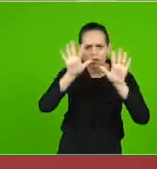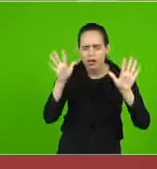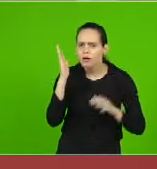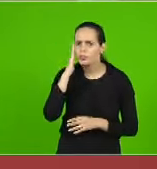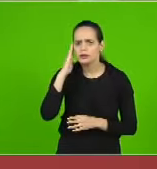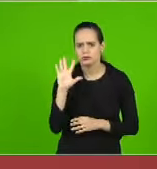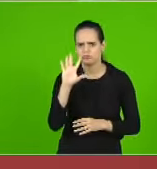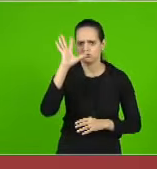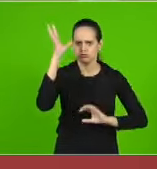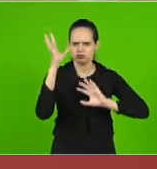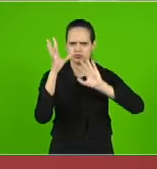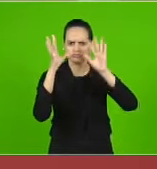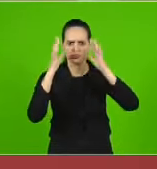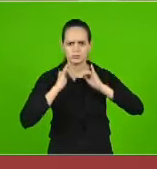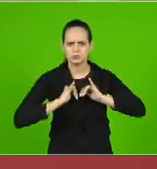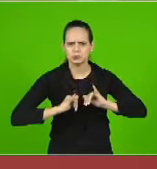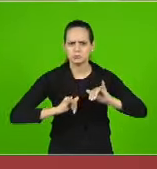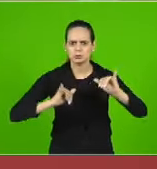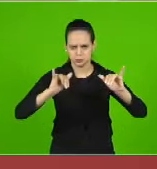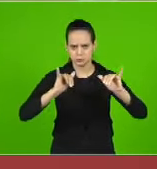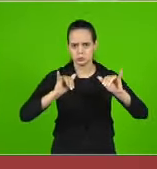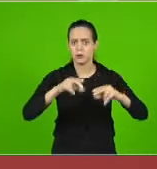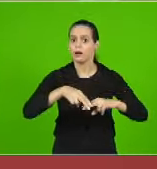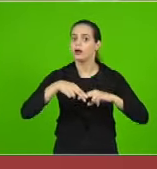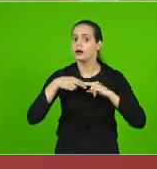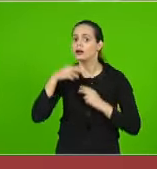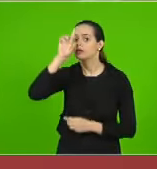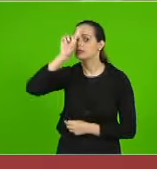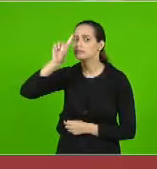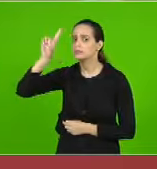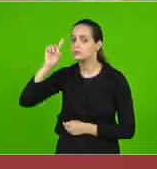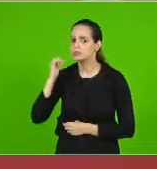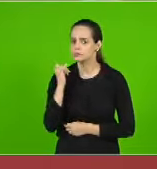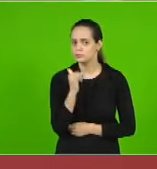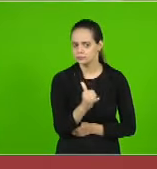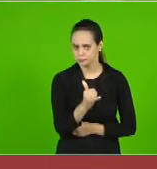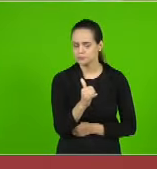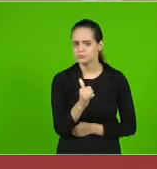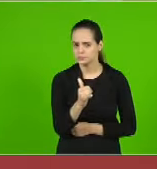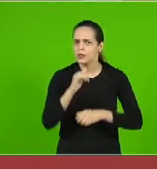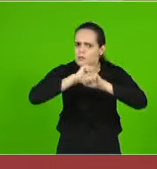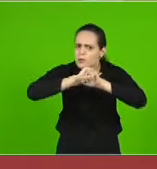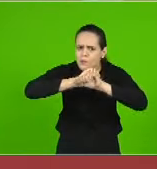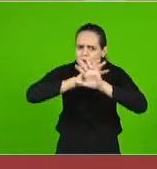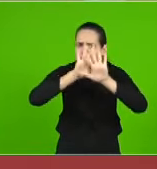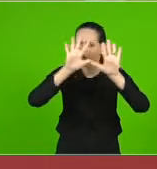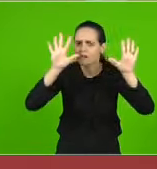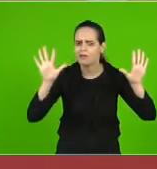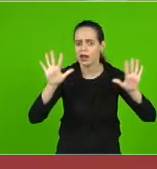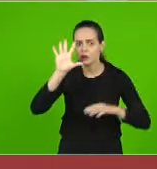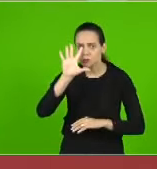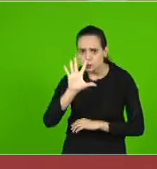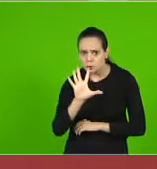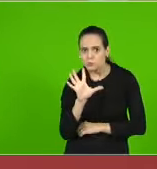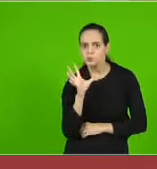Это ясно для вас. Это знамение предупреждения Божьей для этого момента. В отношении церкви это